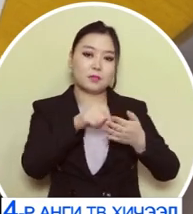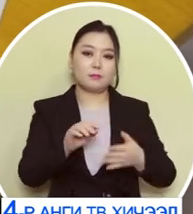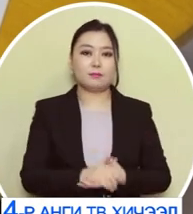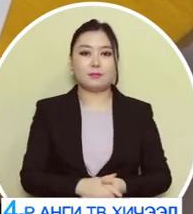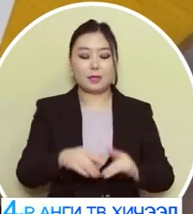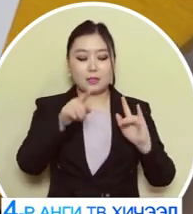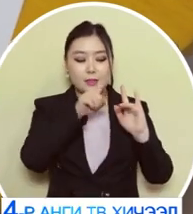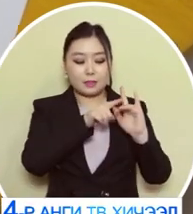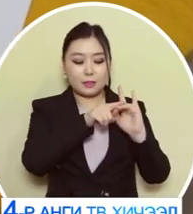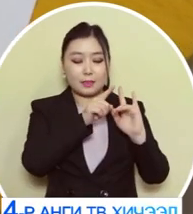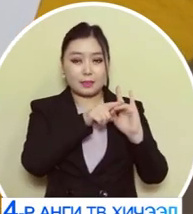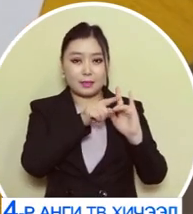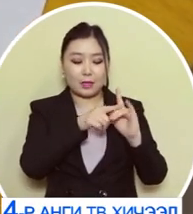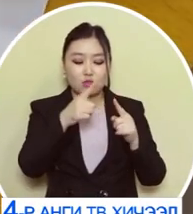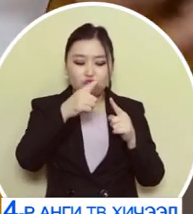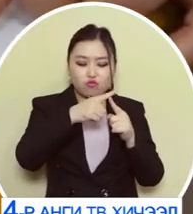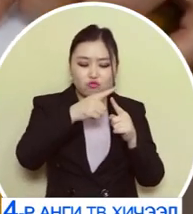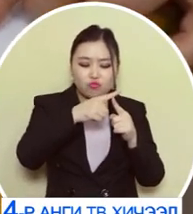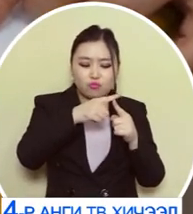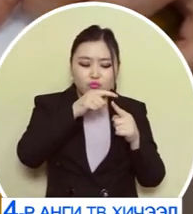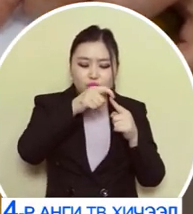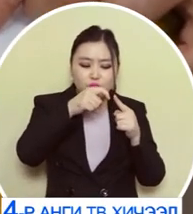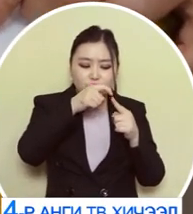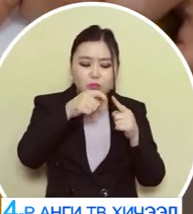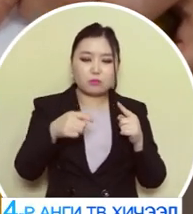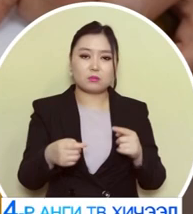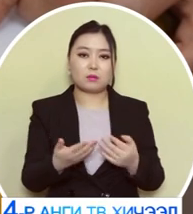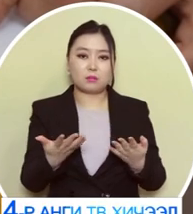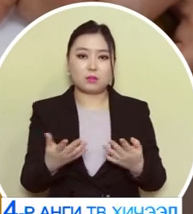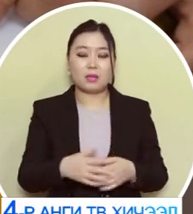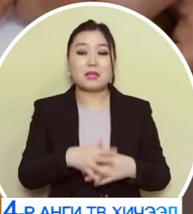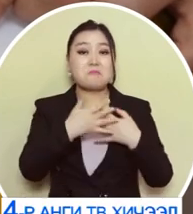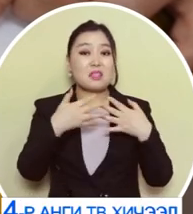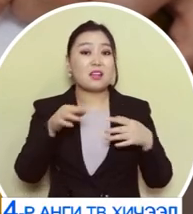Енді орындық бетіндегі бұрамдама шегеге тигізіп көрейік.